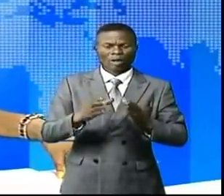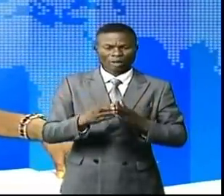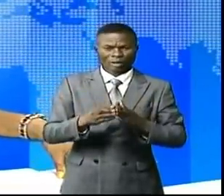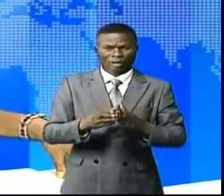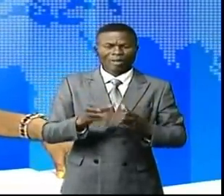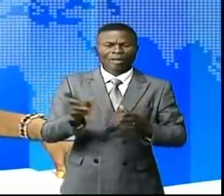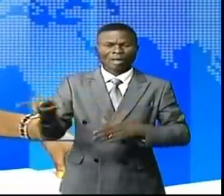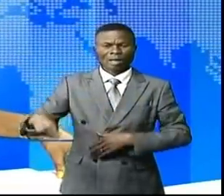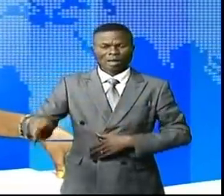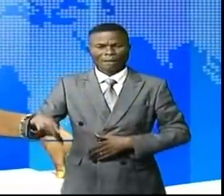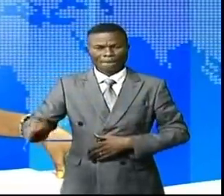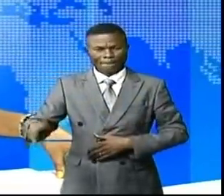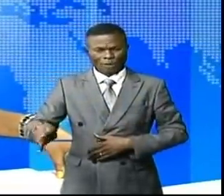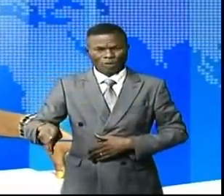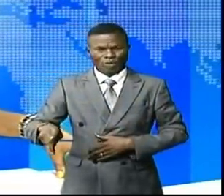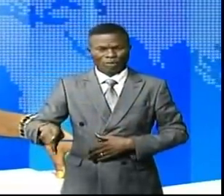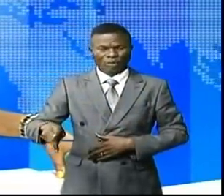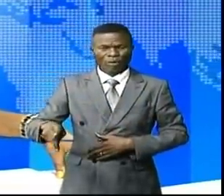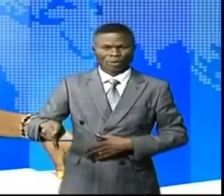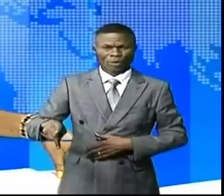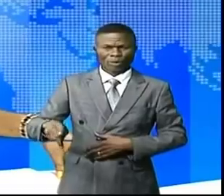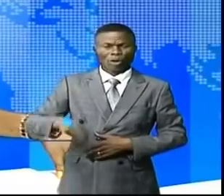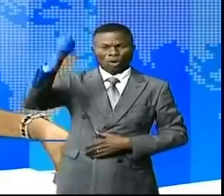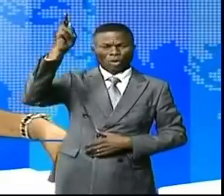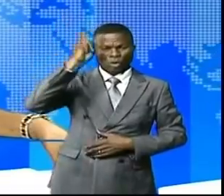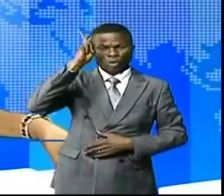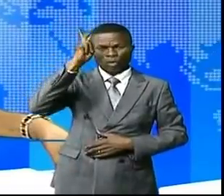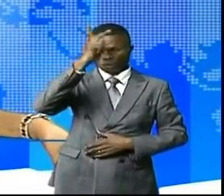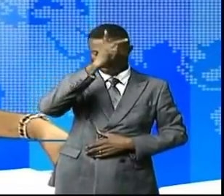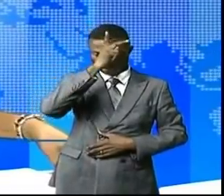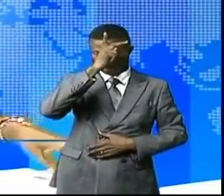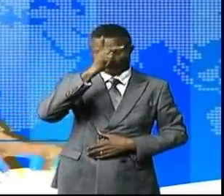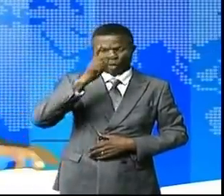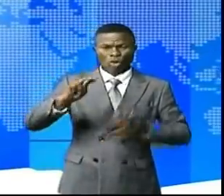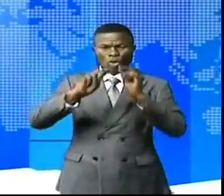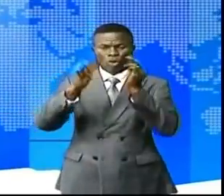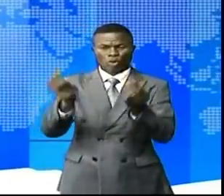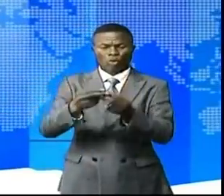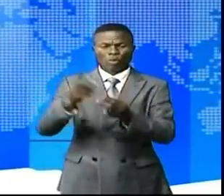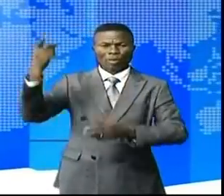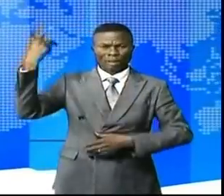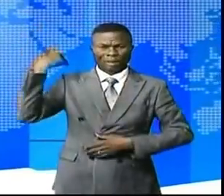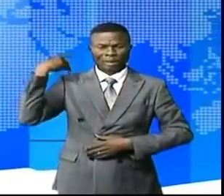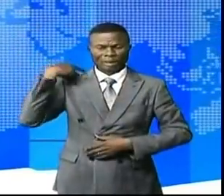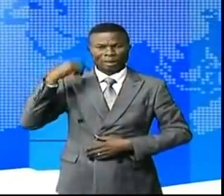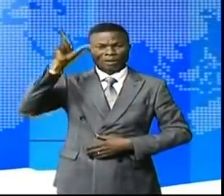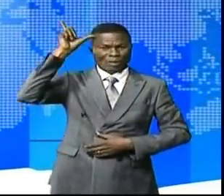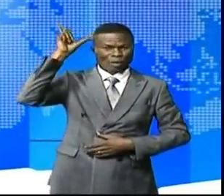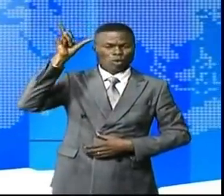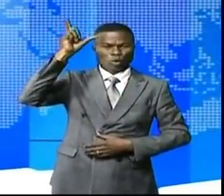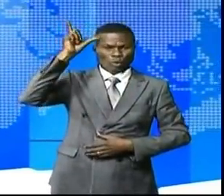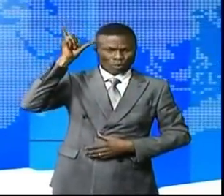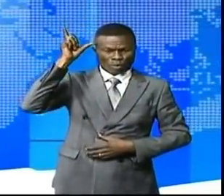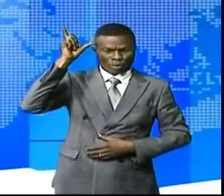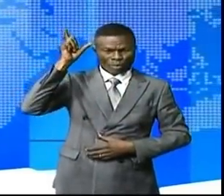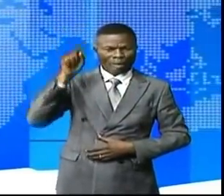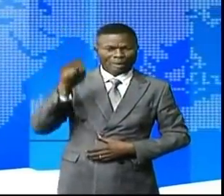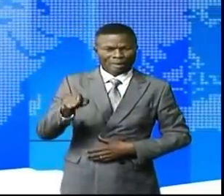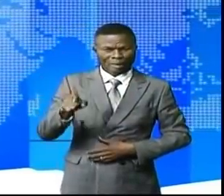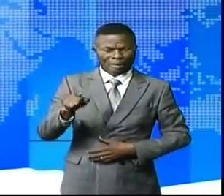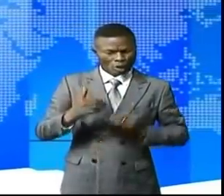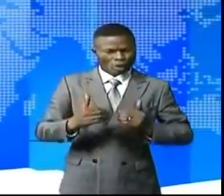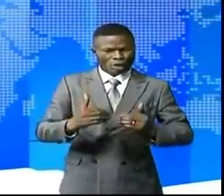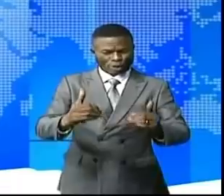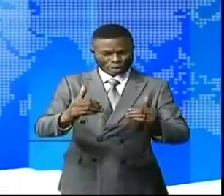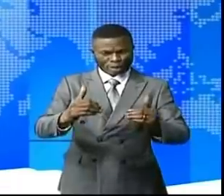dans la province du Haut-Katanga, où le caucus des députés de Lubumbashi ont continué